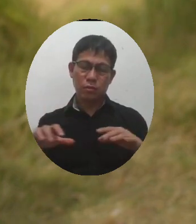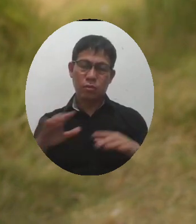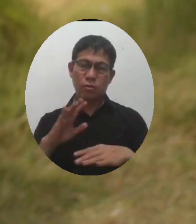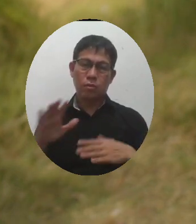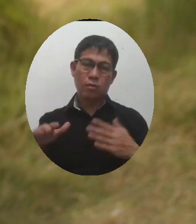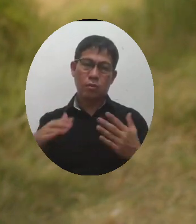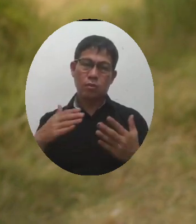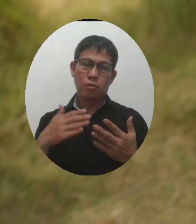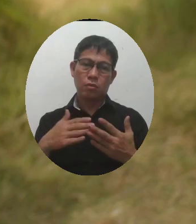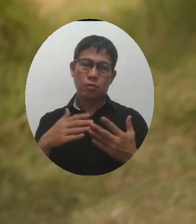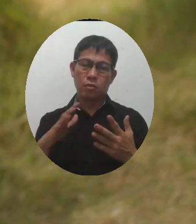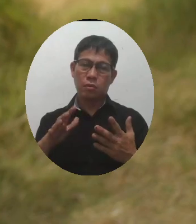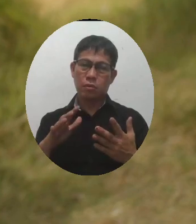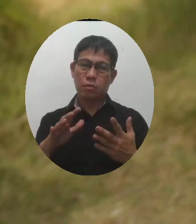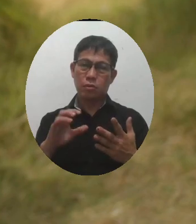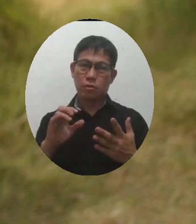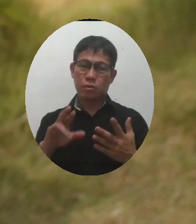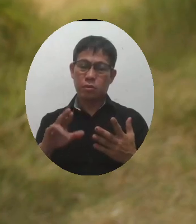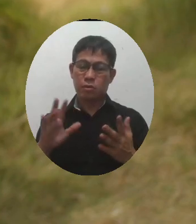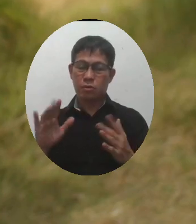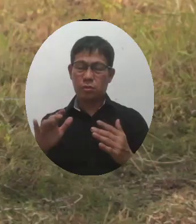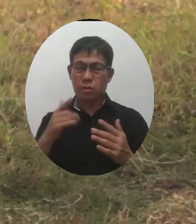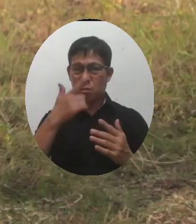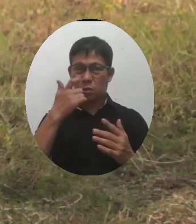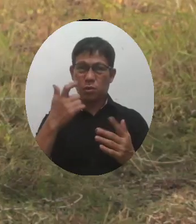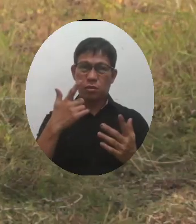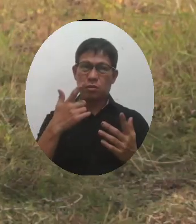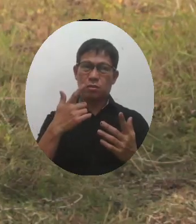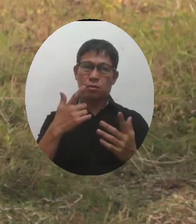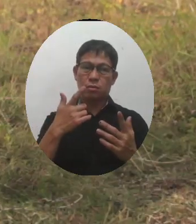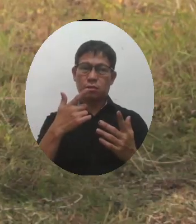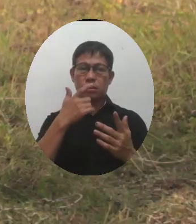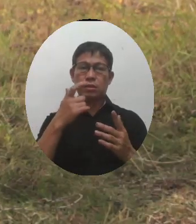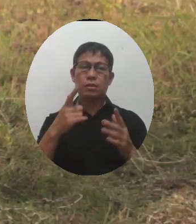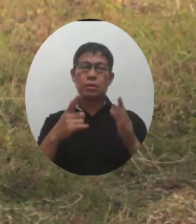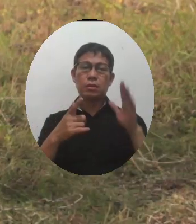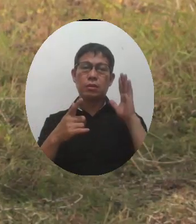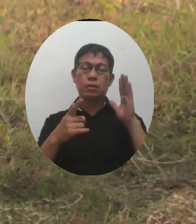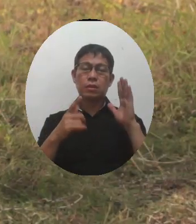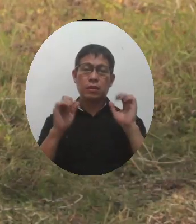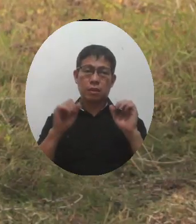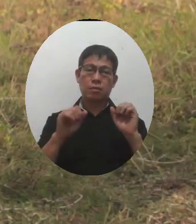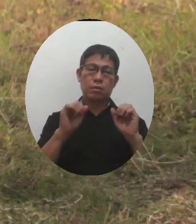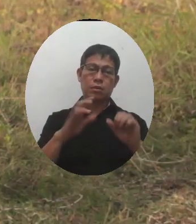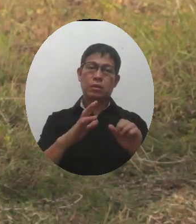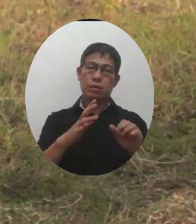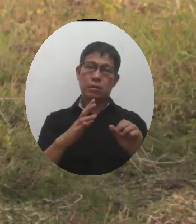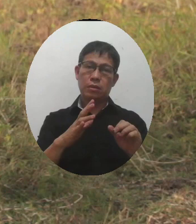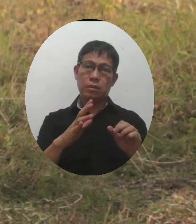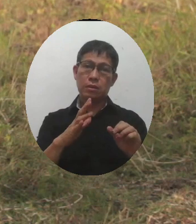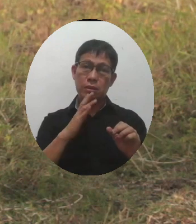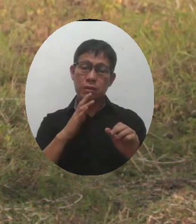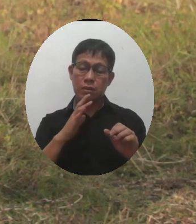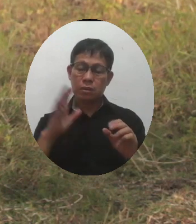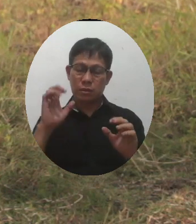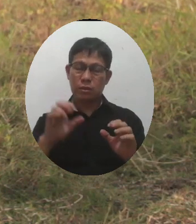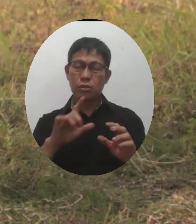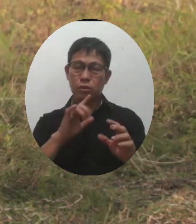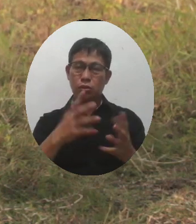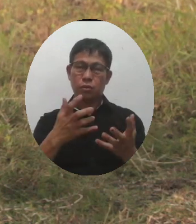Na hindi siya nahihirapan dahil hindi siya nakakarinig. Makapagsalita po siya. Kasi gustong-gusto niya po talagang